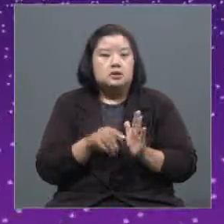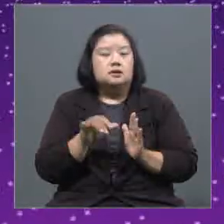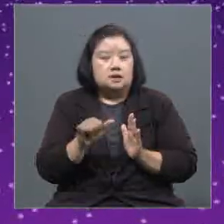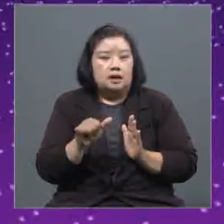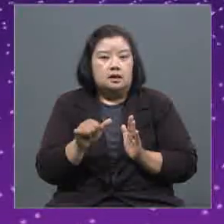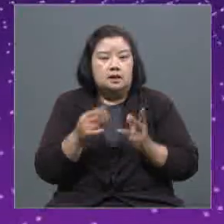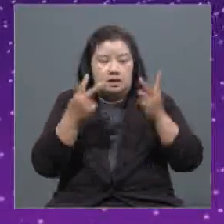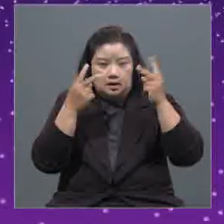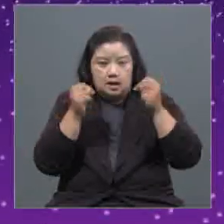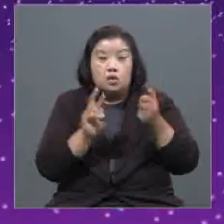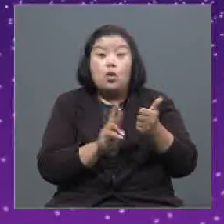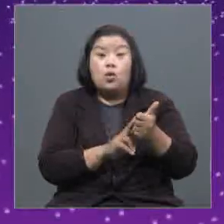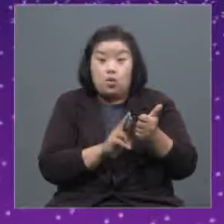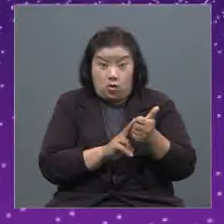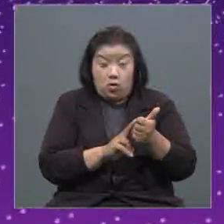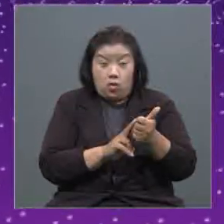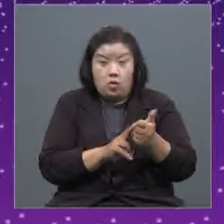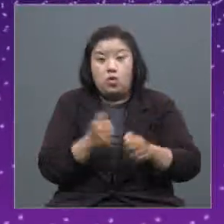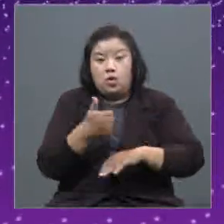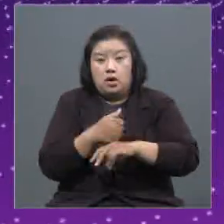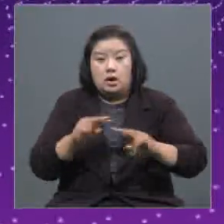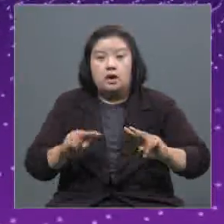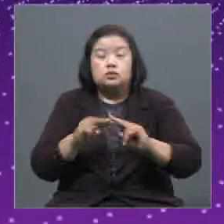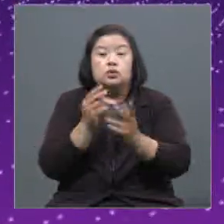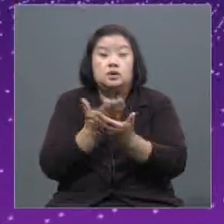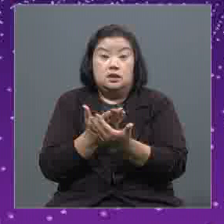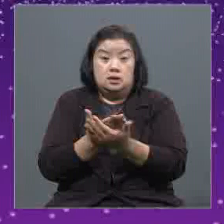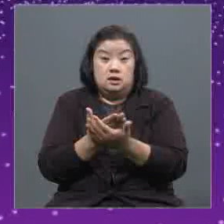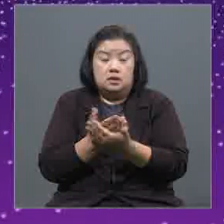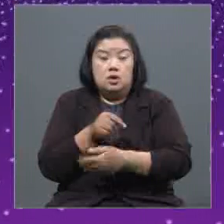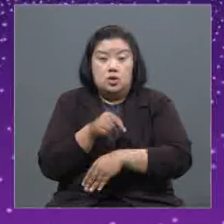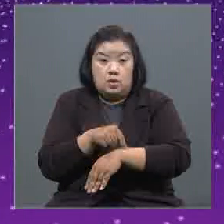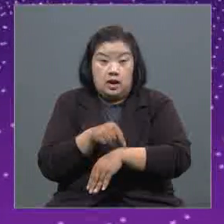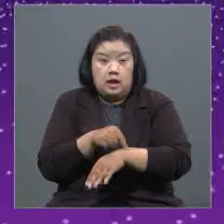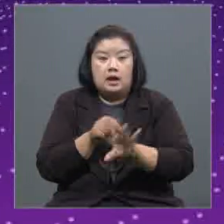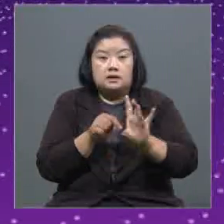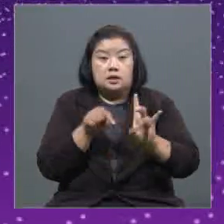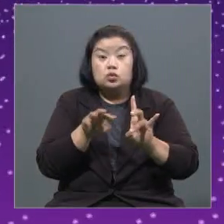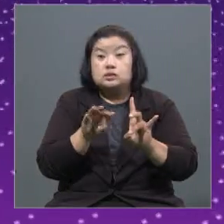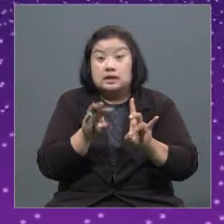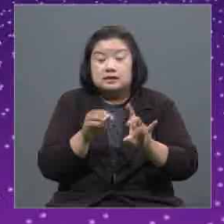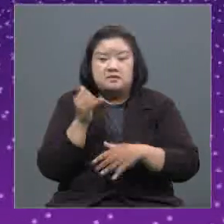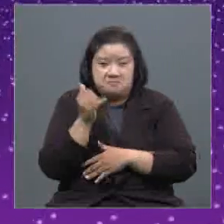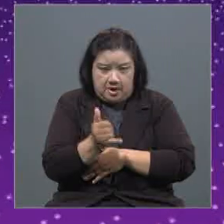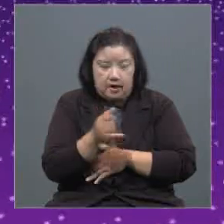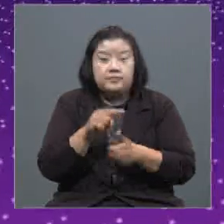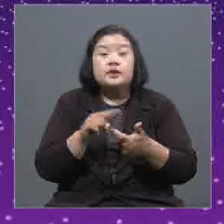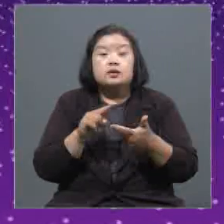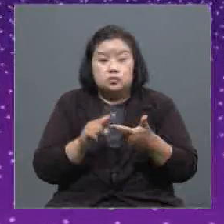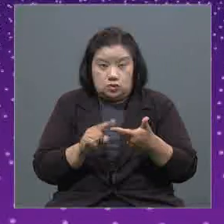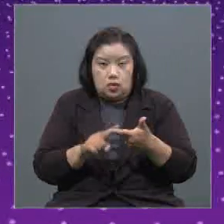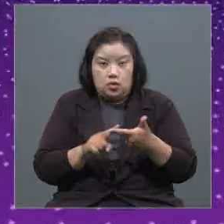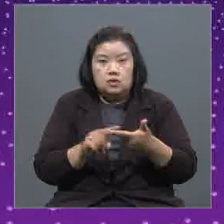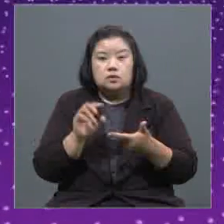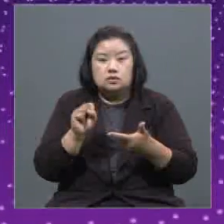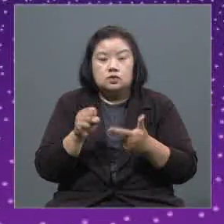รัฐมนตรีควบตำแหน่งรัฐมนตรีว่าการกระทรวงการคลังมาตั้งแต่ 7:40นนะครับตามมาด้วยคุณสุริยะจึงรุ่งเรืองกิจ